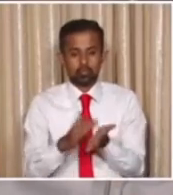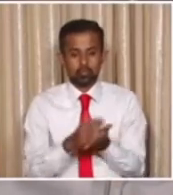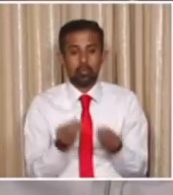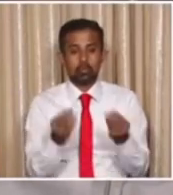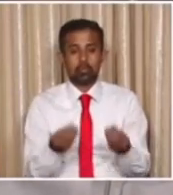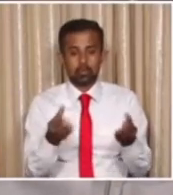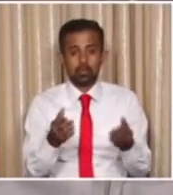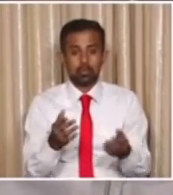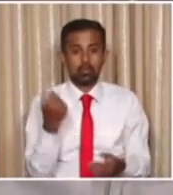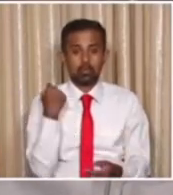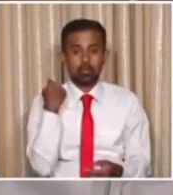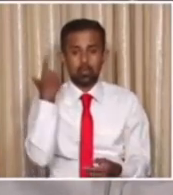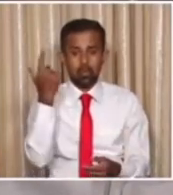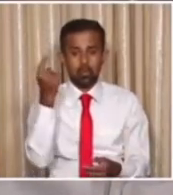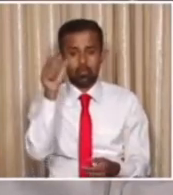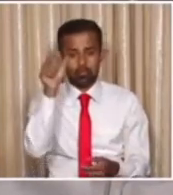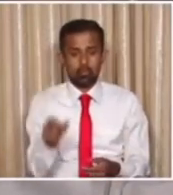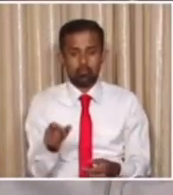ඉහළ අයගේ